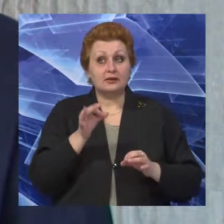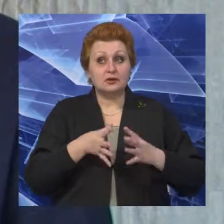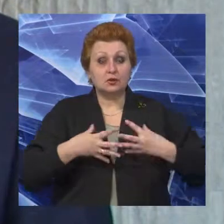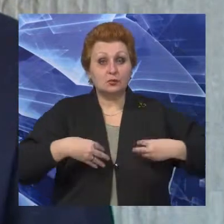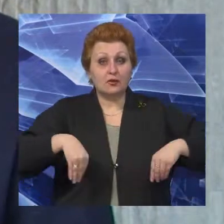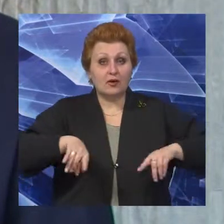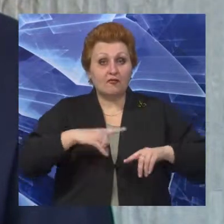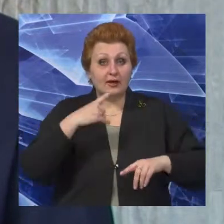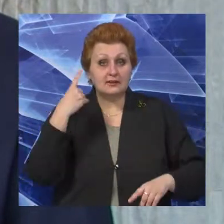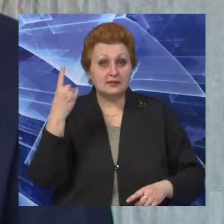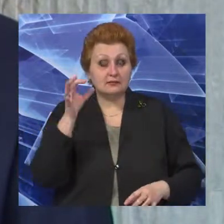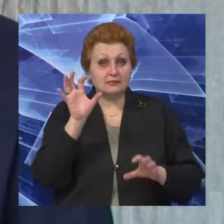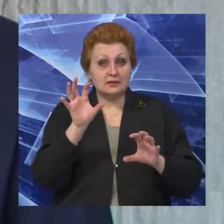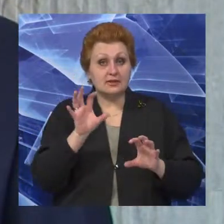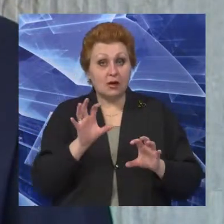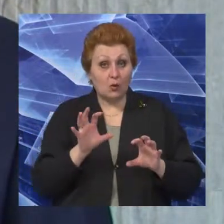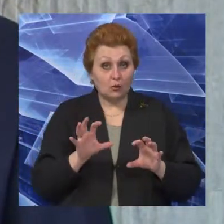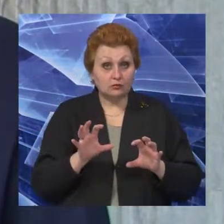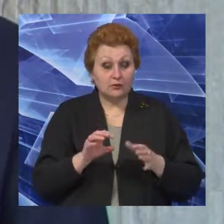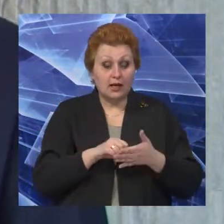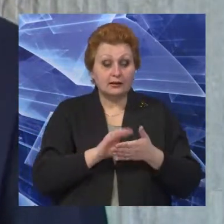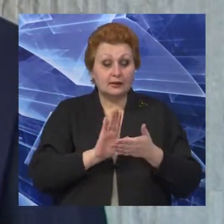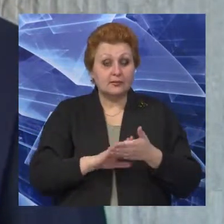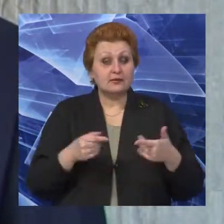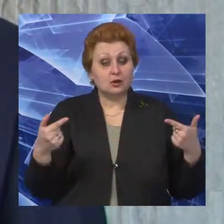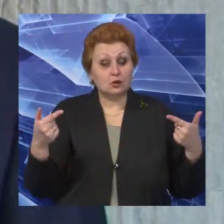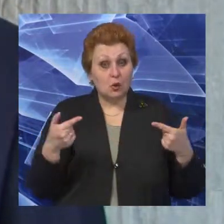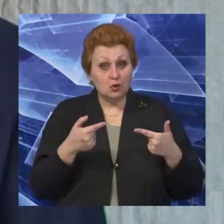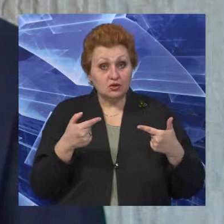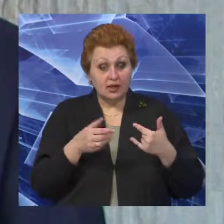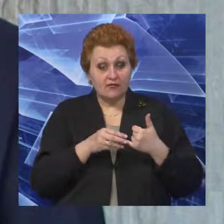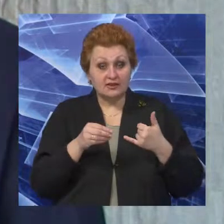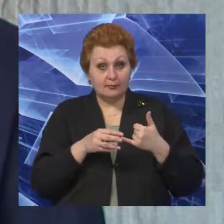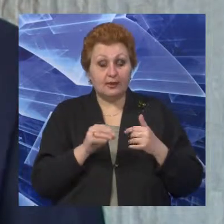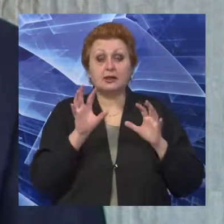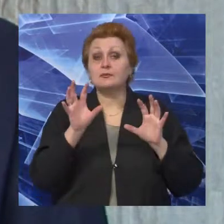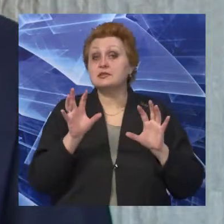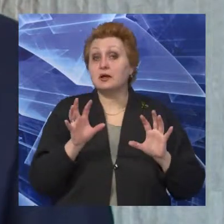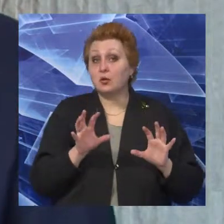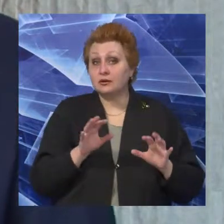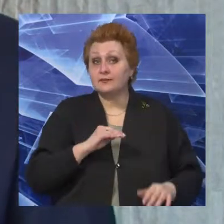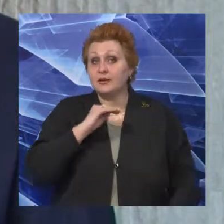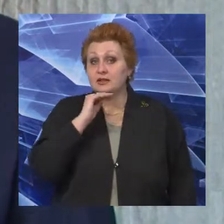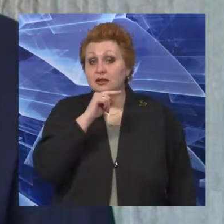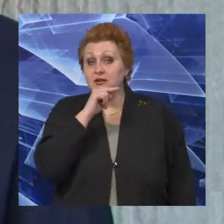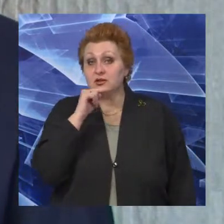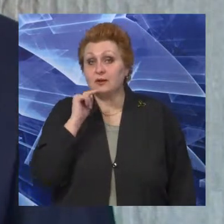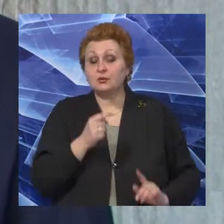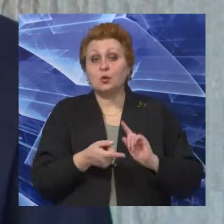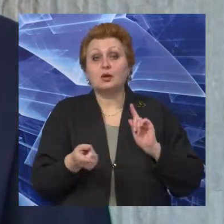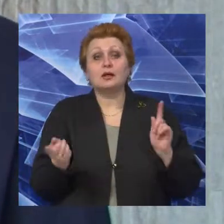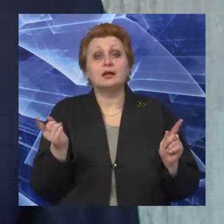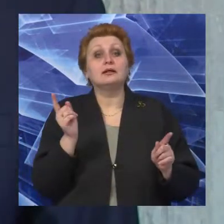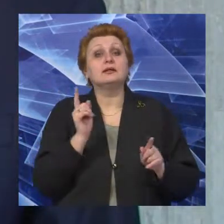объединяются в один закон, то есть в земельный кодекс. Прописываются четкие процедуры в самом земельном кодексе. Там достаточно много